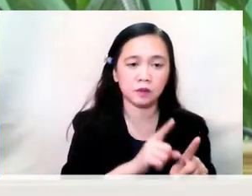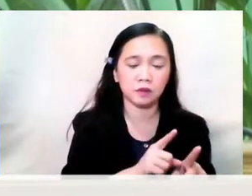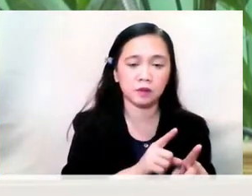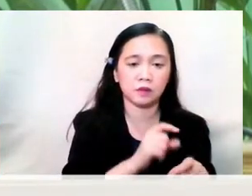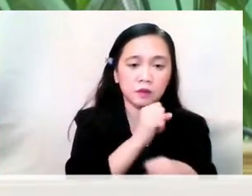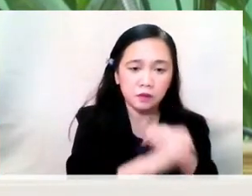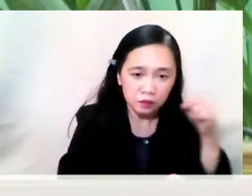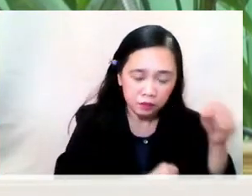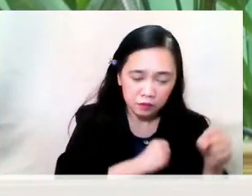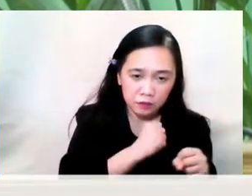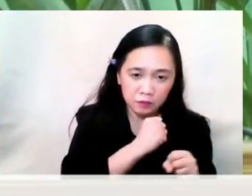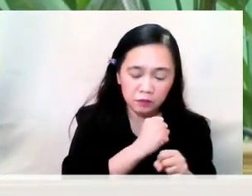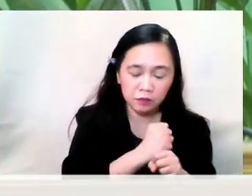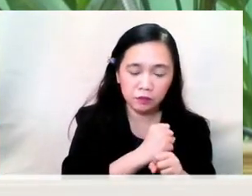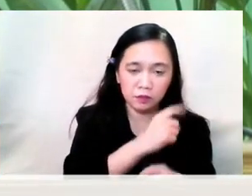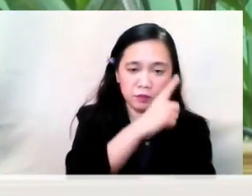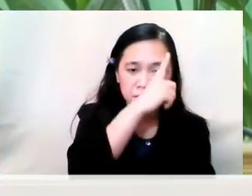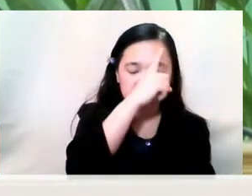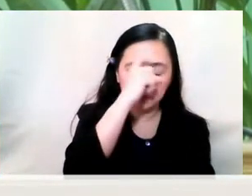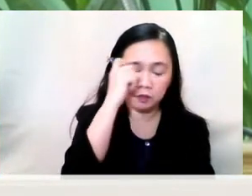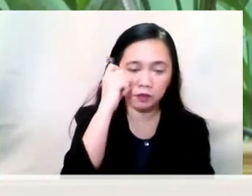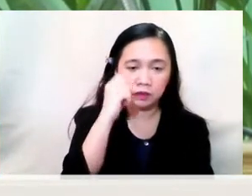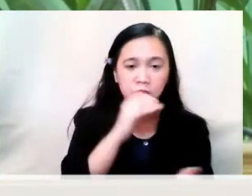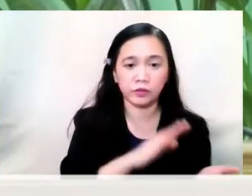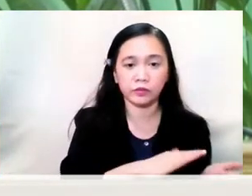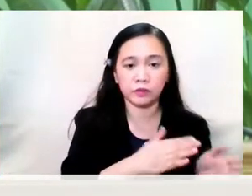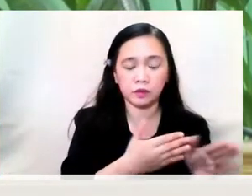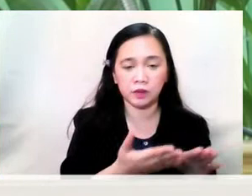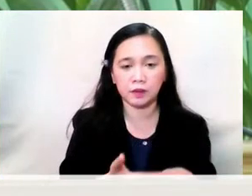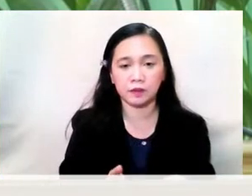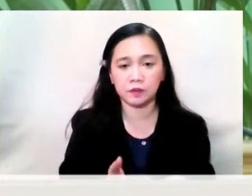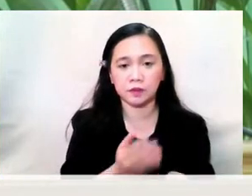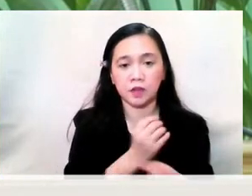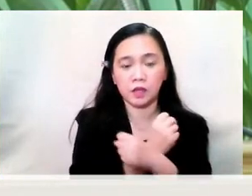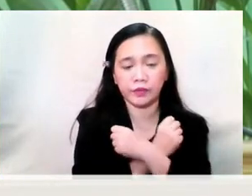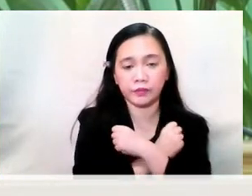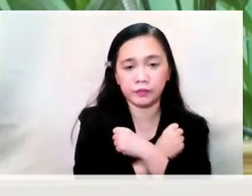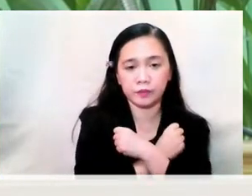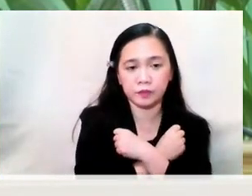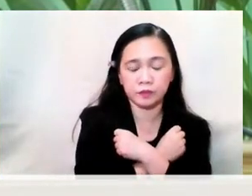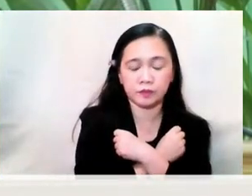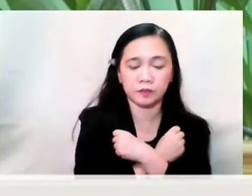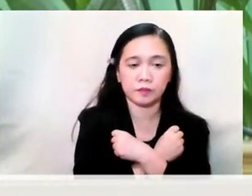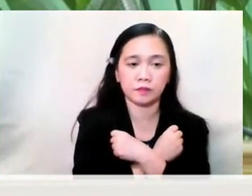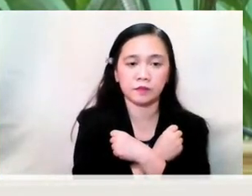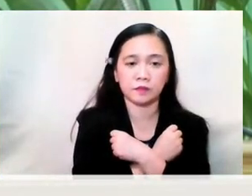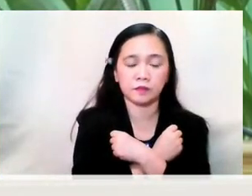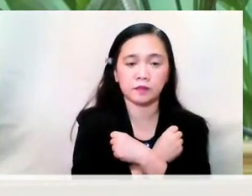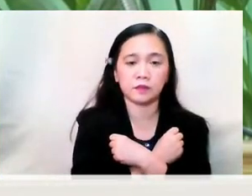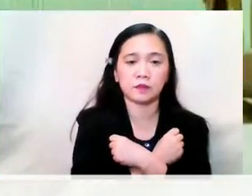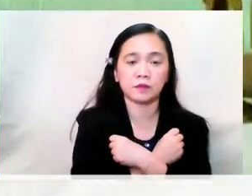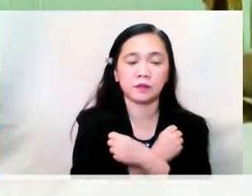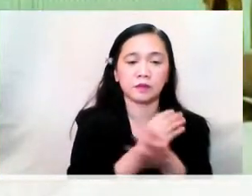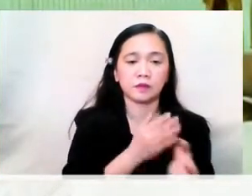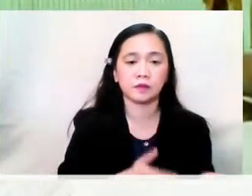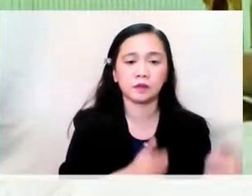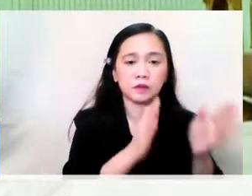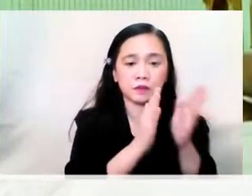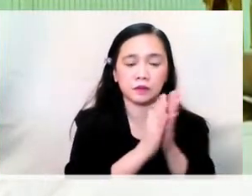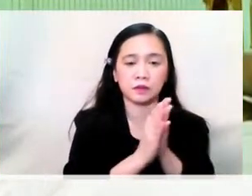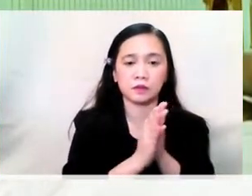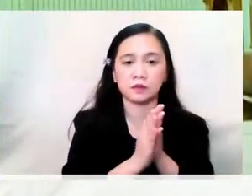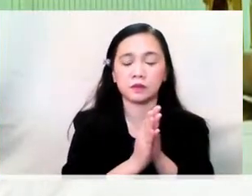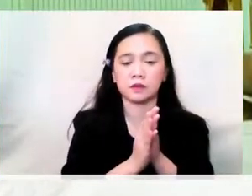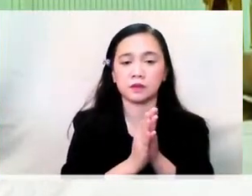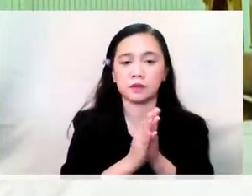nagdadalamhati dahil sa pagpanaw ng kanilang mahal sa buhay. Manalangin tayo.